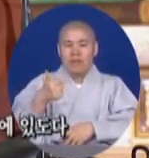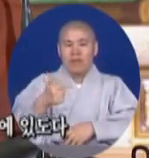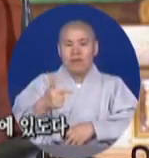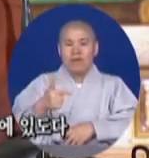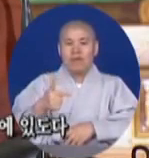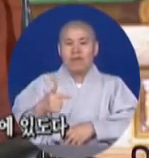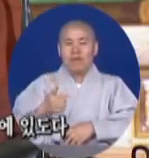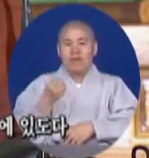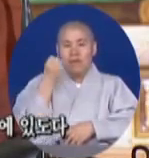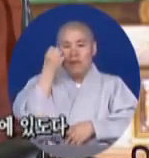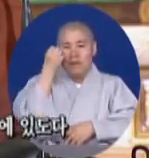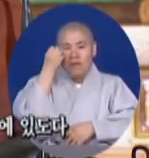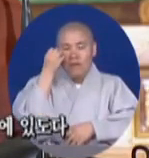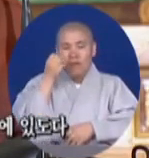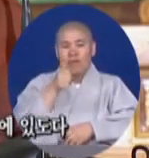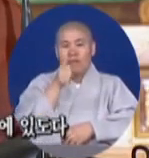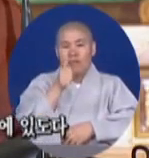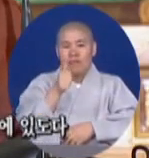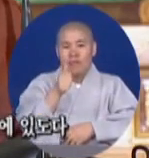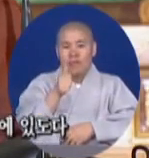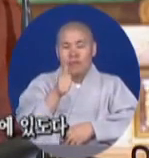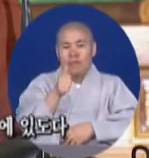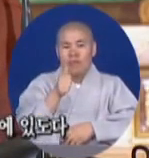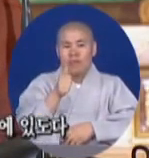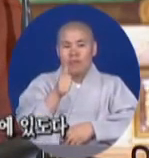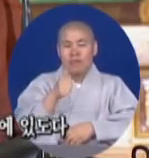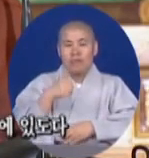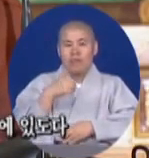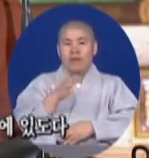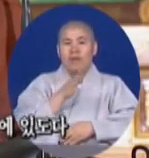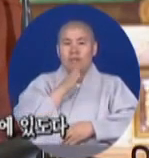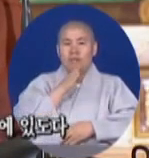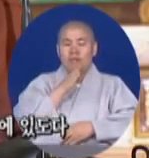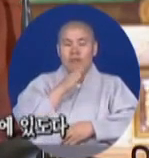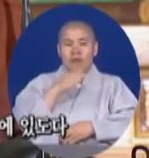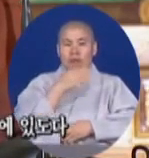신령스러운 주인공의 정체, 팔을 정자 몸체자